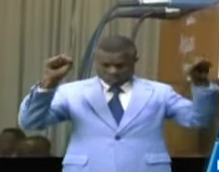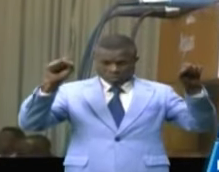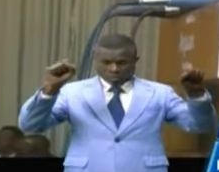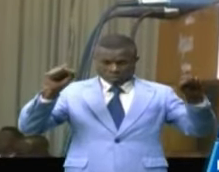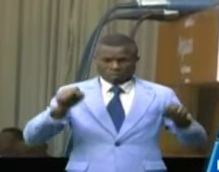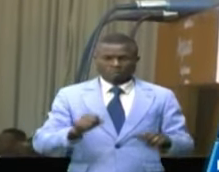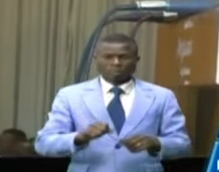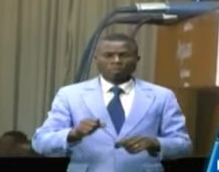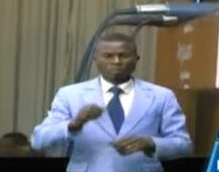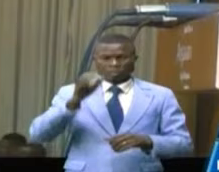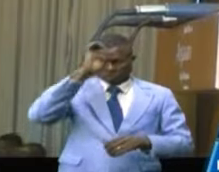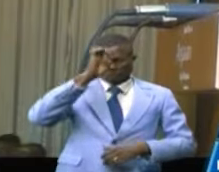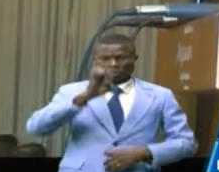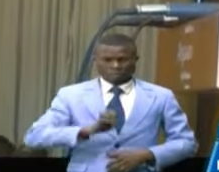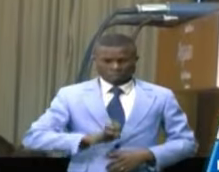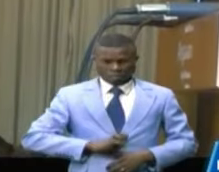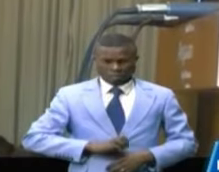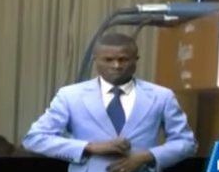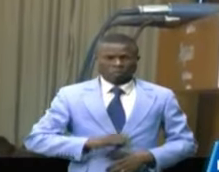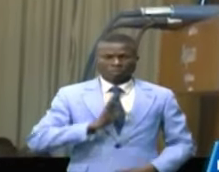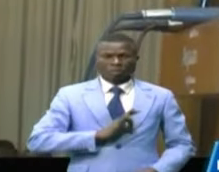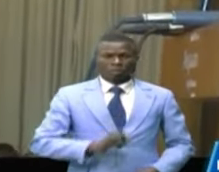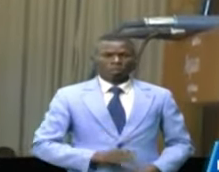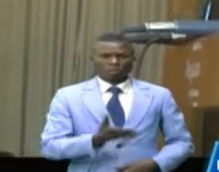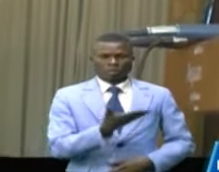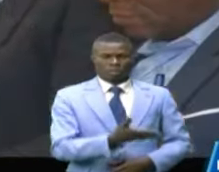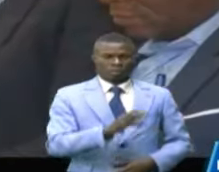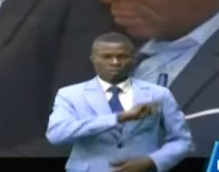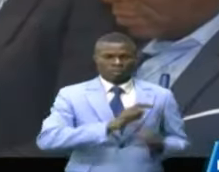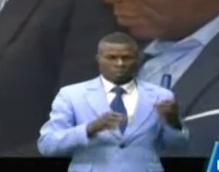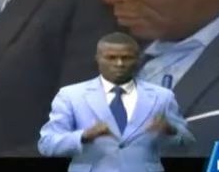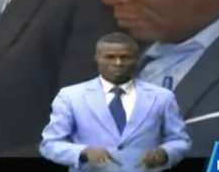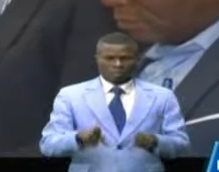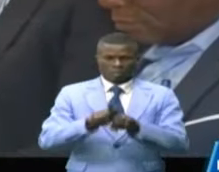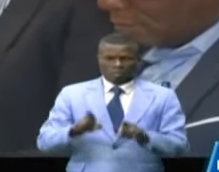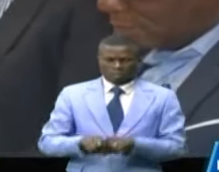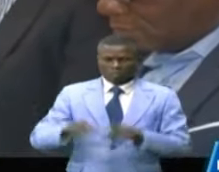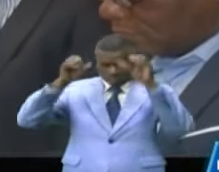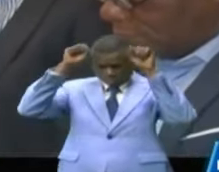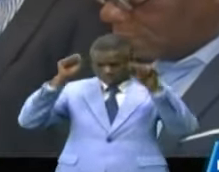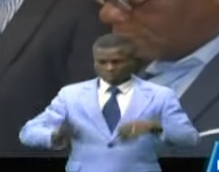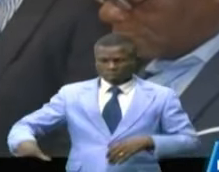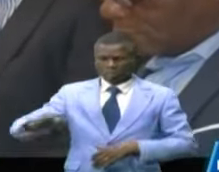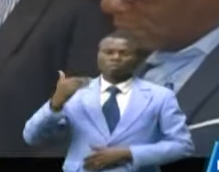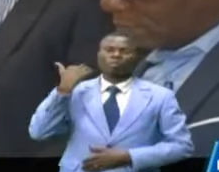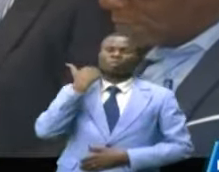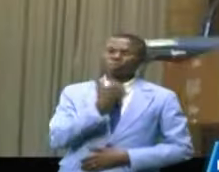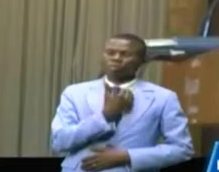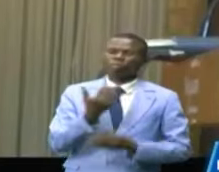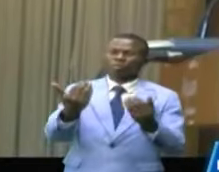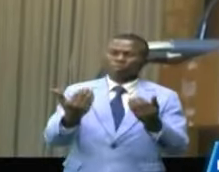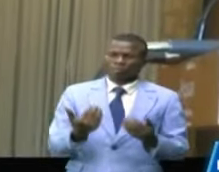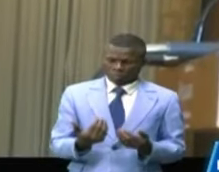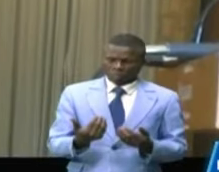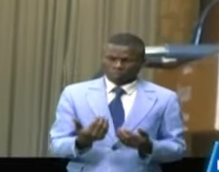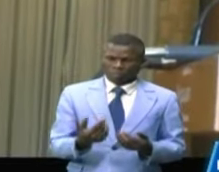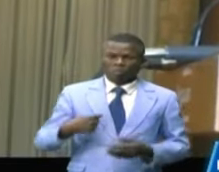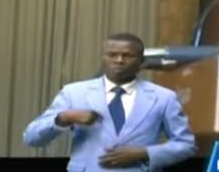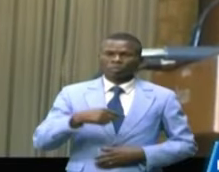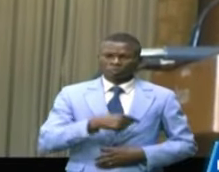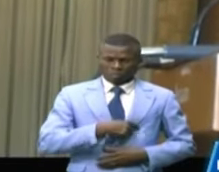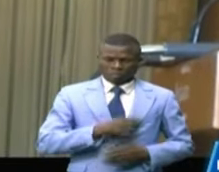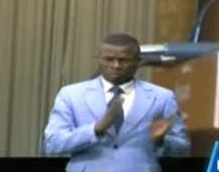Leurs excellences Félix-Antoine Tshisekedi Tshilombo et Yoweri Kaguta Museveni veulent résolument que nous